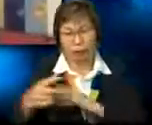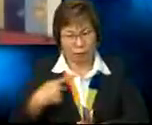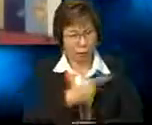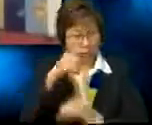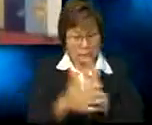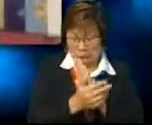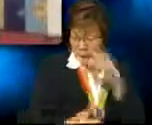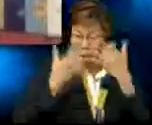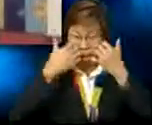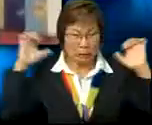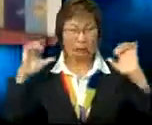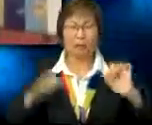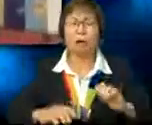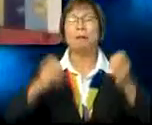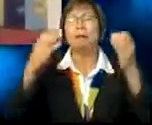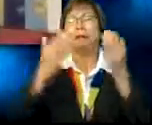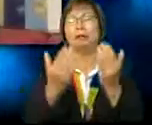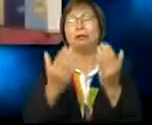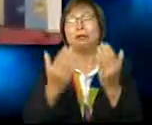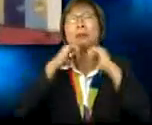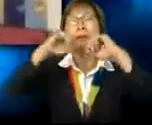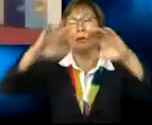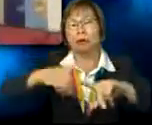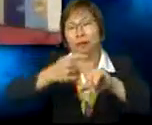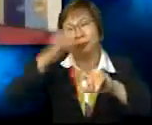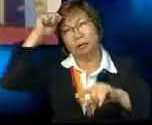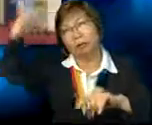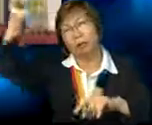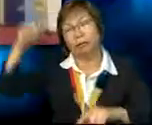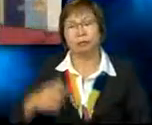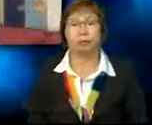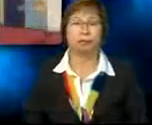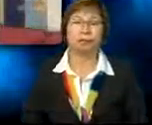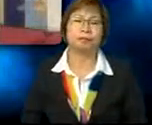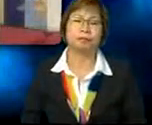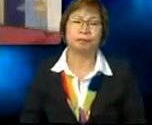memerlukan banyak apa yang dikatakan doa dan rahmat daripada pencipta kita ya.